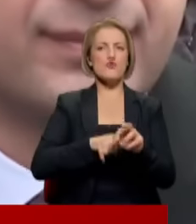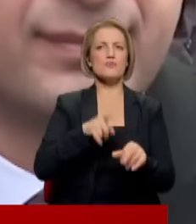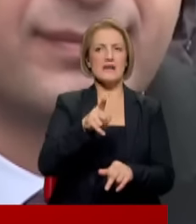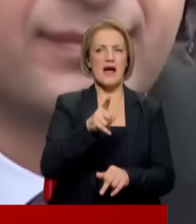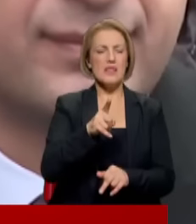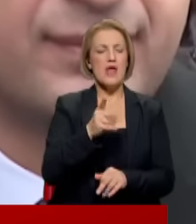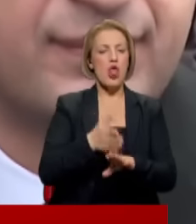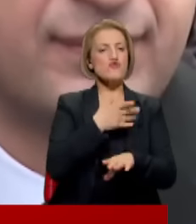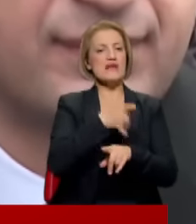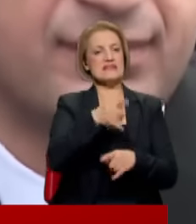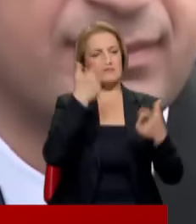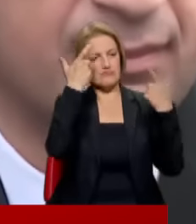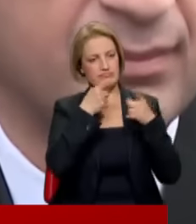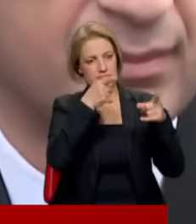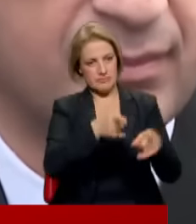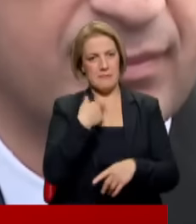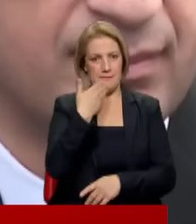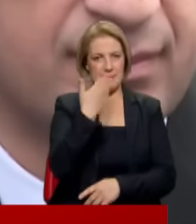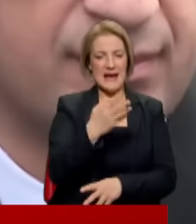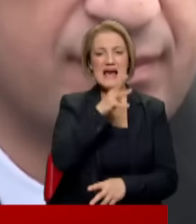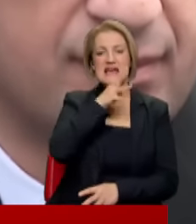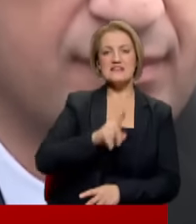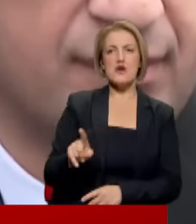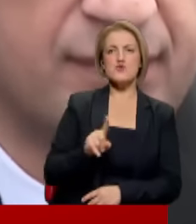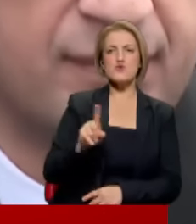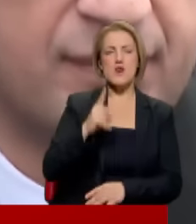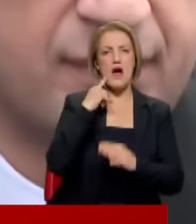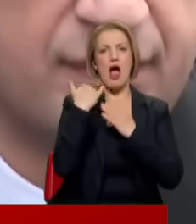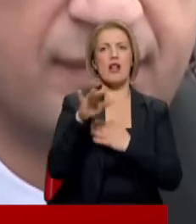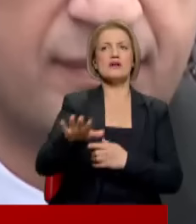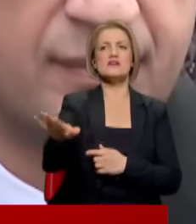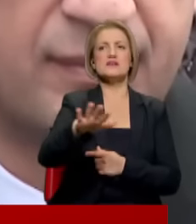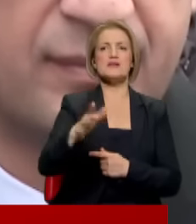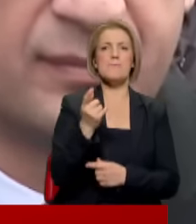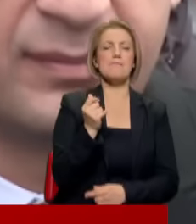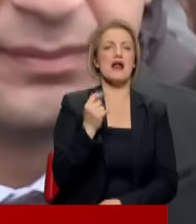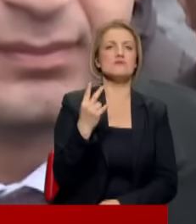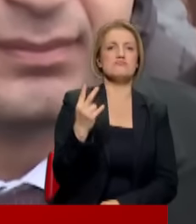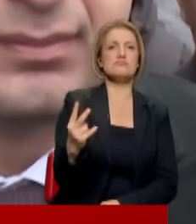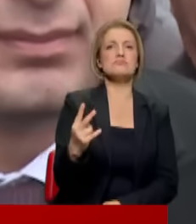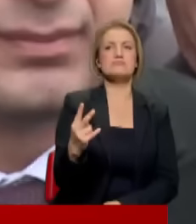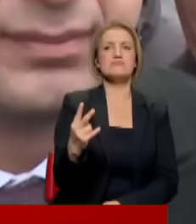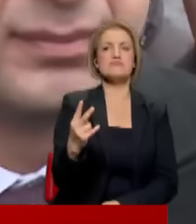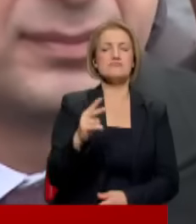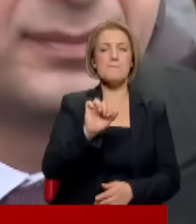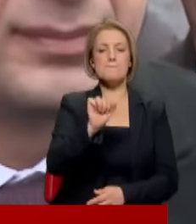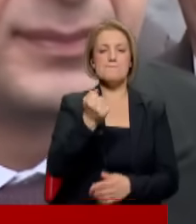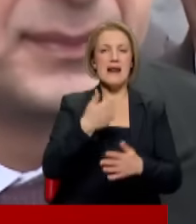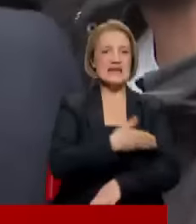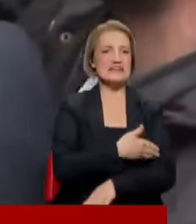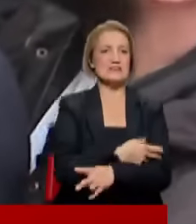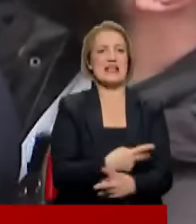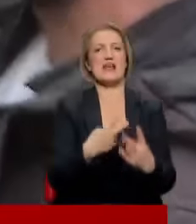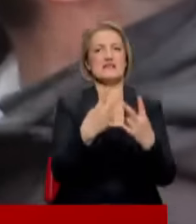size emanet dedik Çünkü Esen yurt halkının parası mali hizmetlerle Sizler